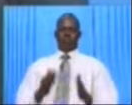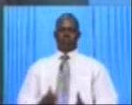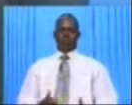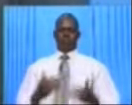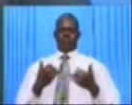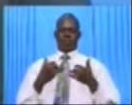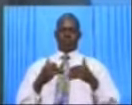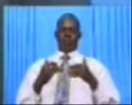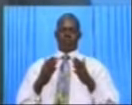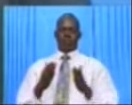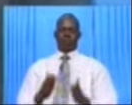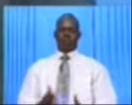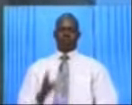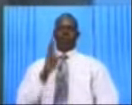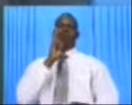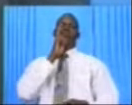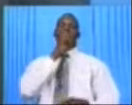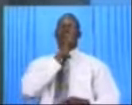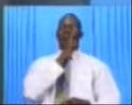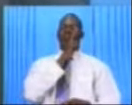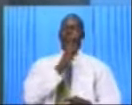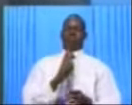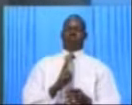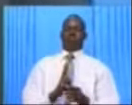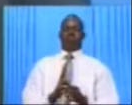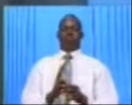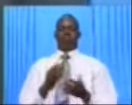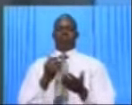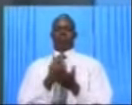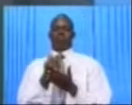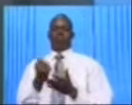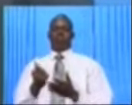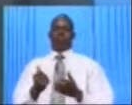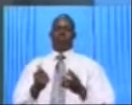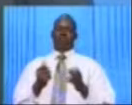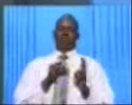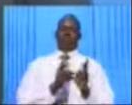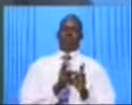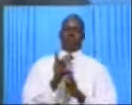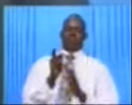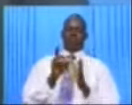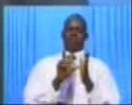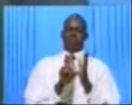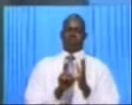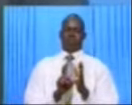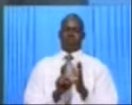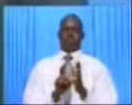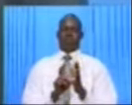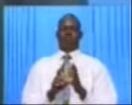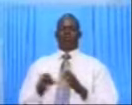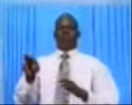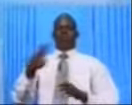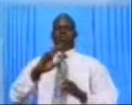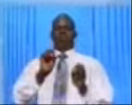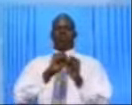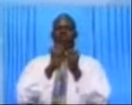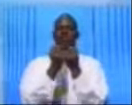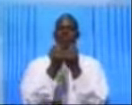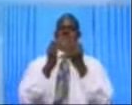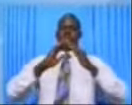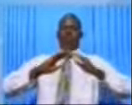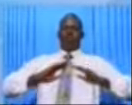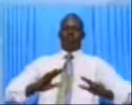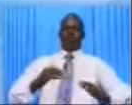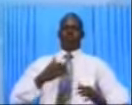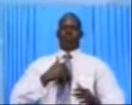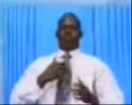industriels, miniers, hôteliers, enfin des clients professionnels, des acteurs économiques professionnels. Alors, votre société a